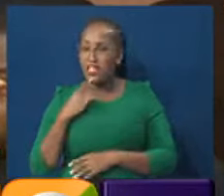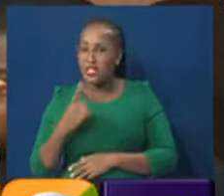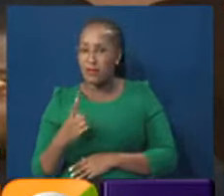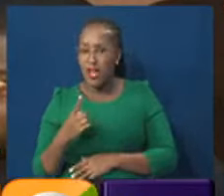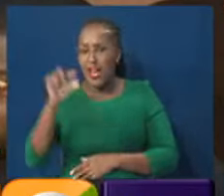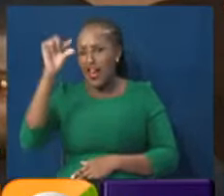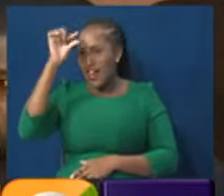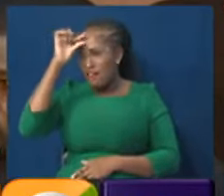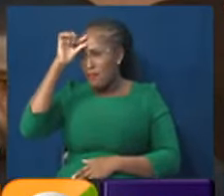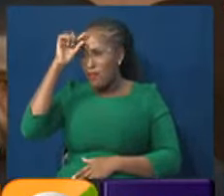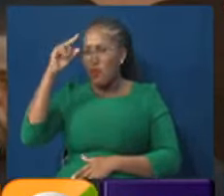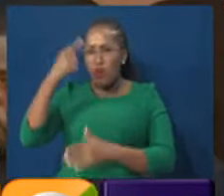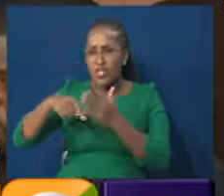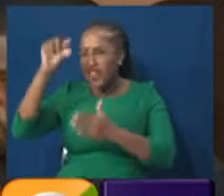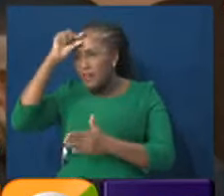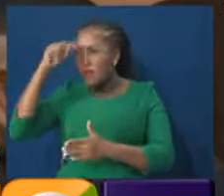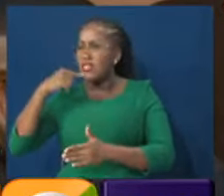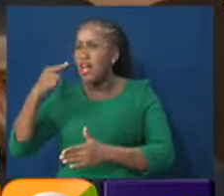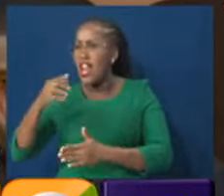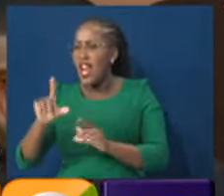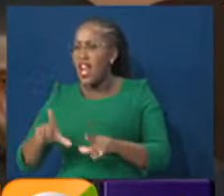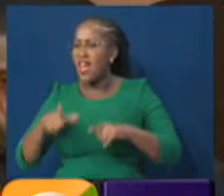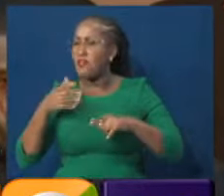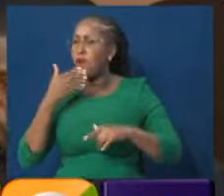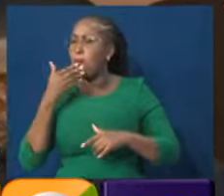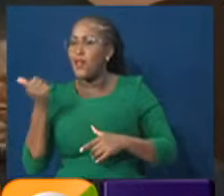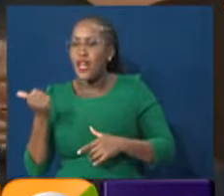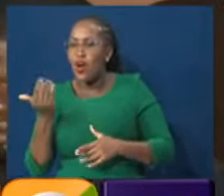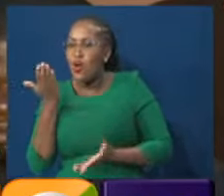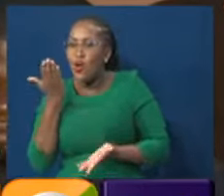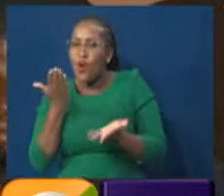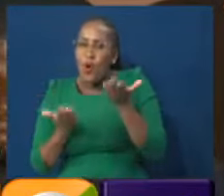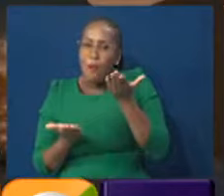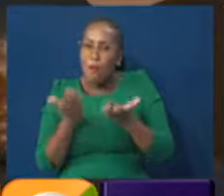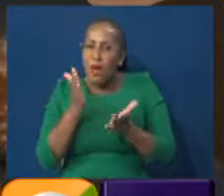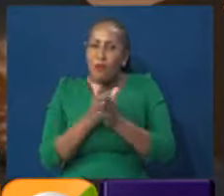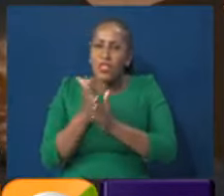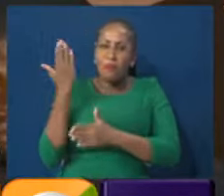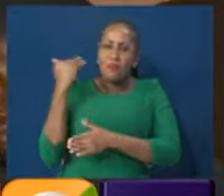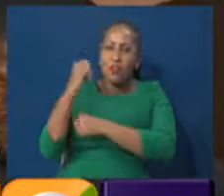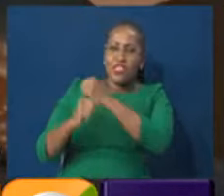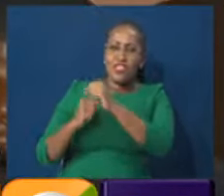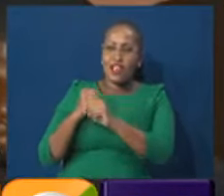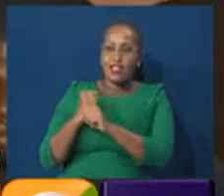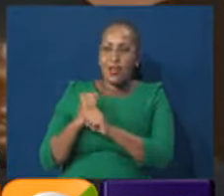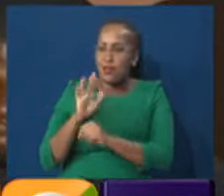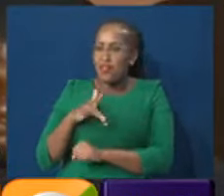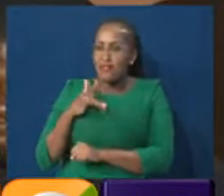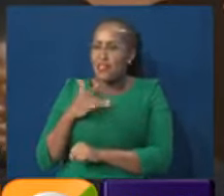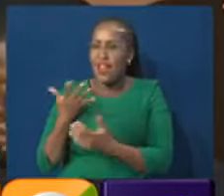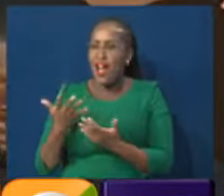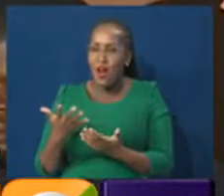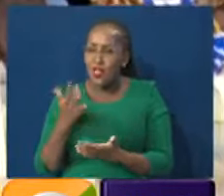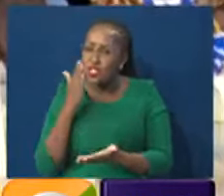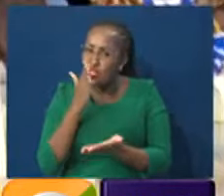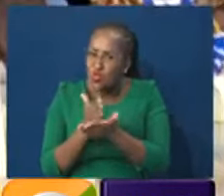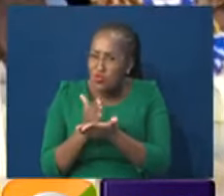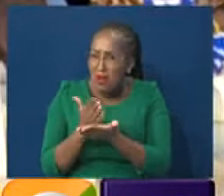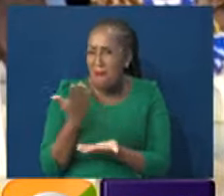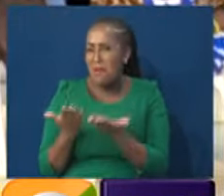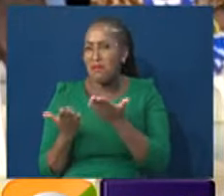serikali inasema kwamba maisha ni afadhali kidogo ikilinganishwa na miaka hapo awali, wahisi namna gani, ndio ukweli